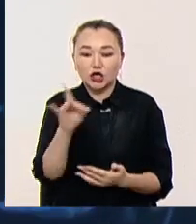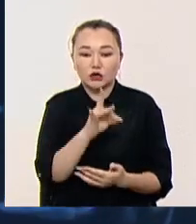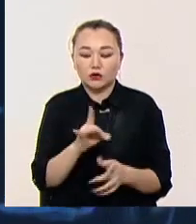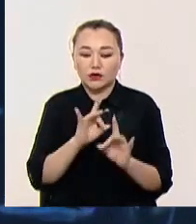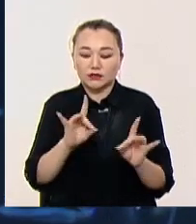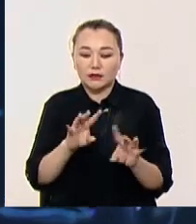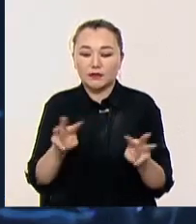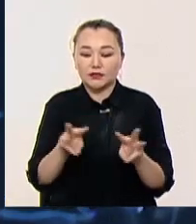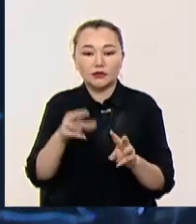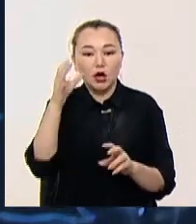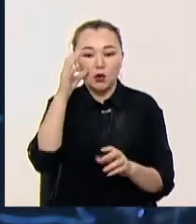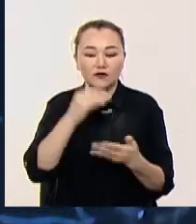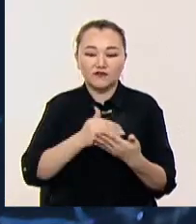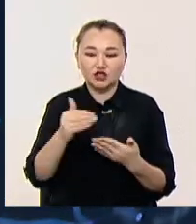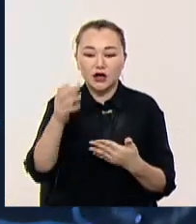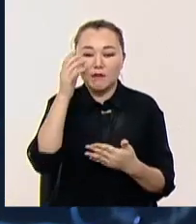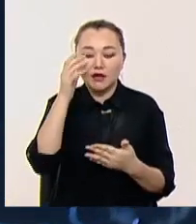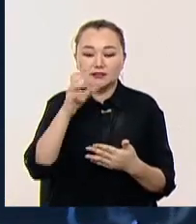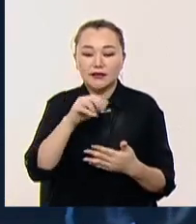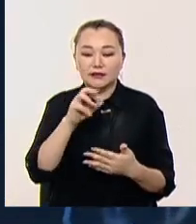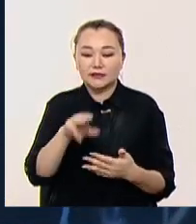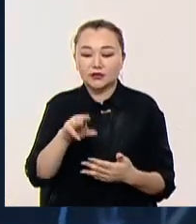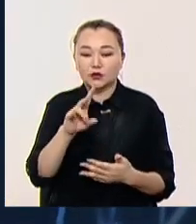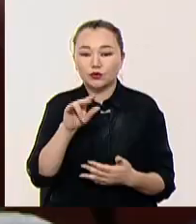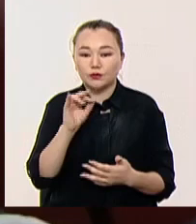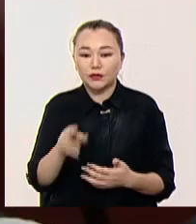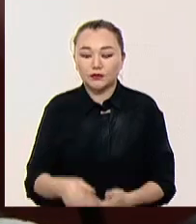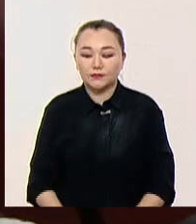рассказал министр науки и высшего образования Саясат Нурбек.